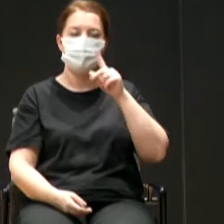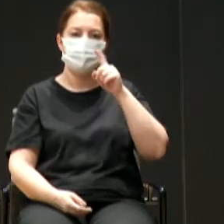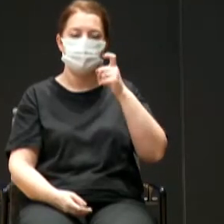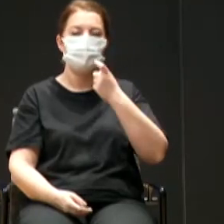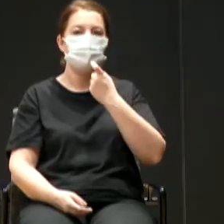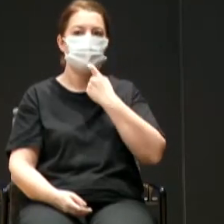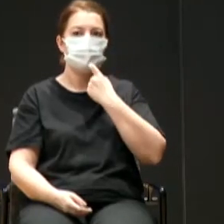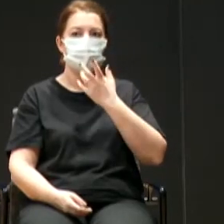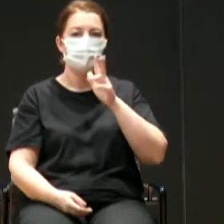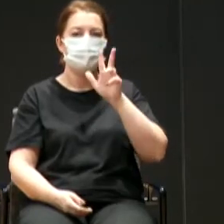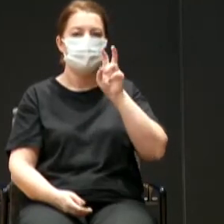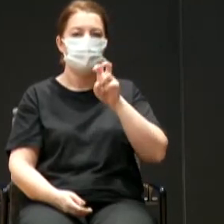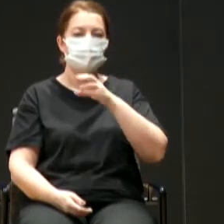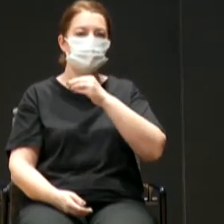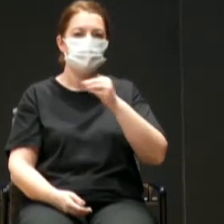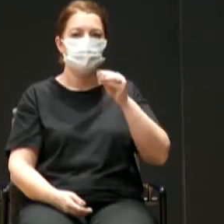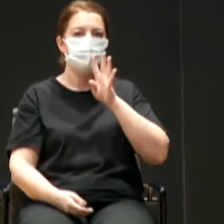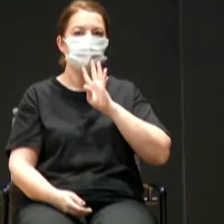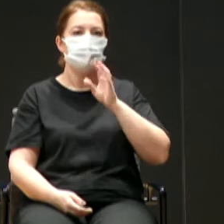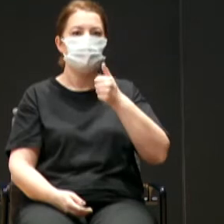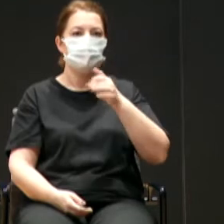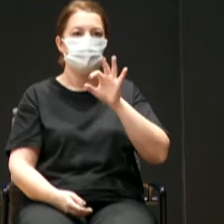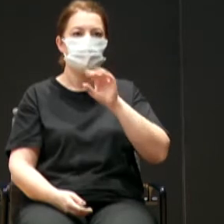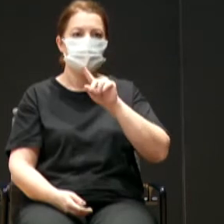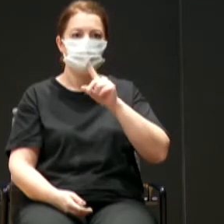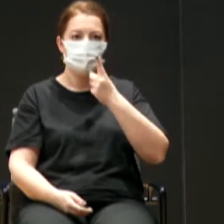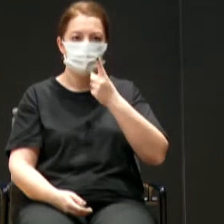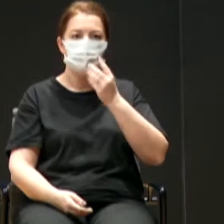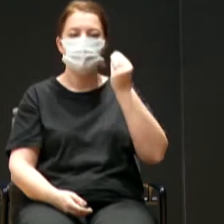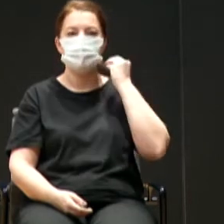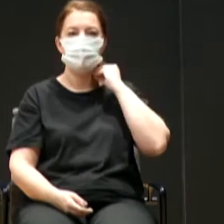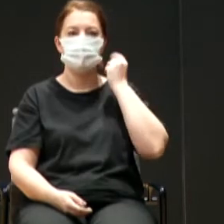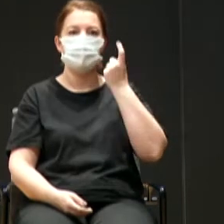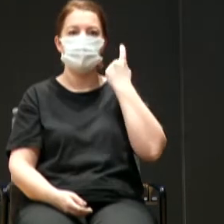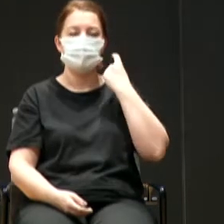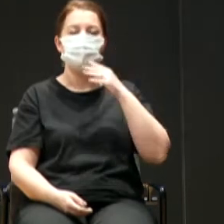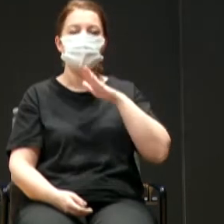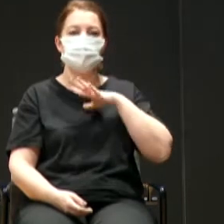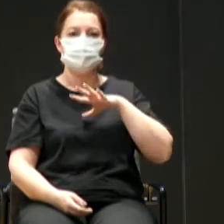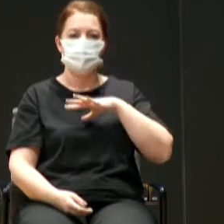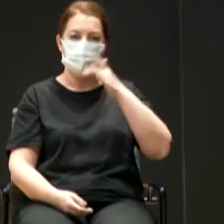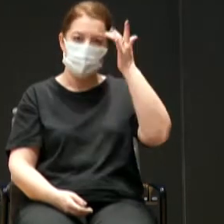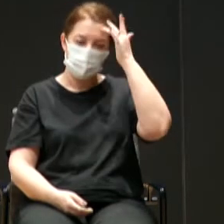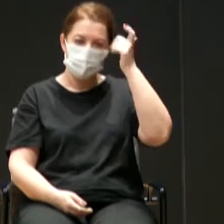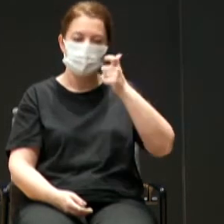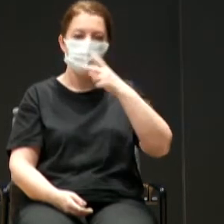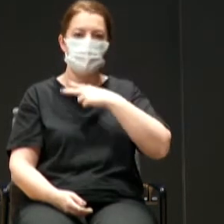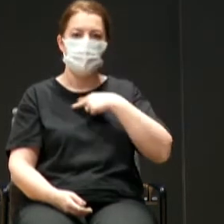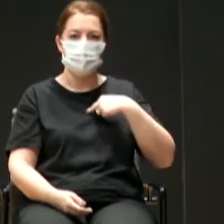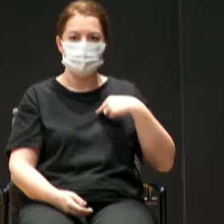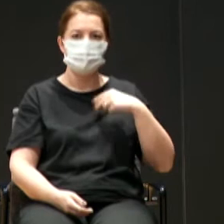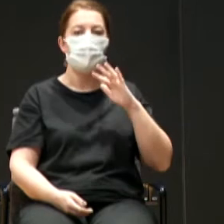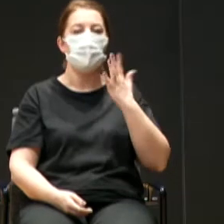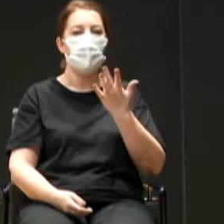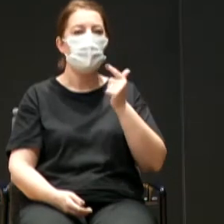2019 yılında 38 milyon 460 bin lira borçlanma yetkisi istiyor Beylikdüzü Belediyesi.